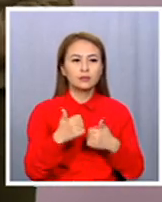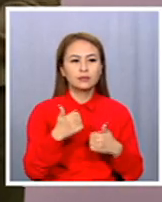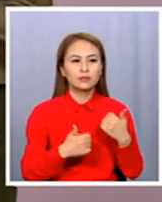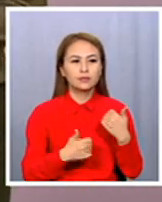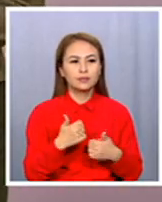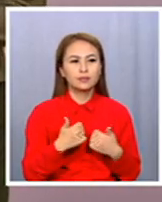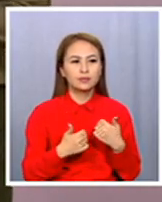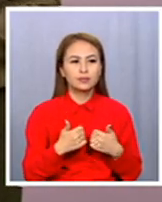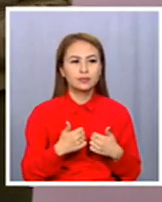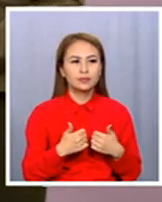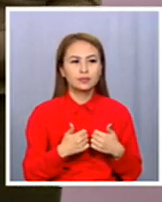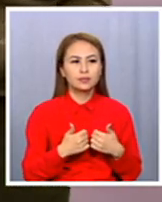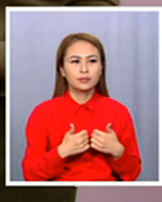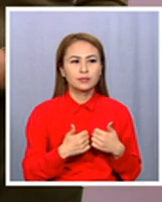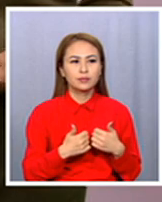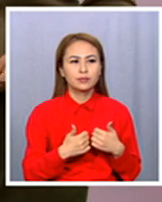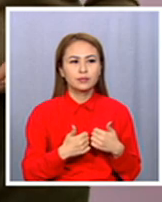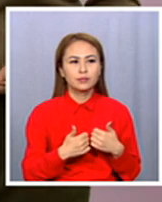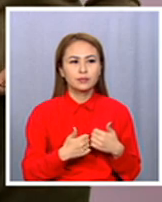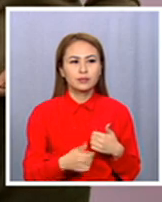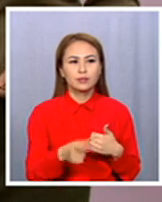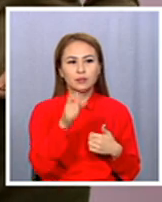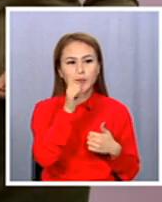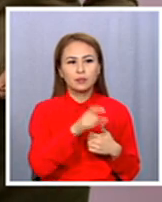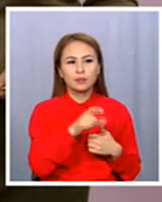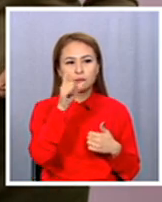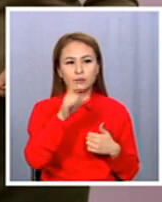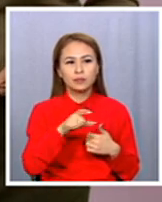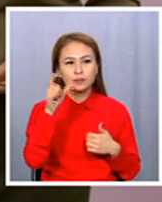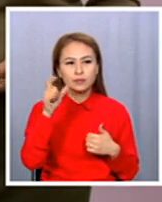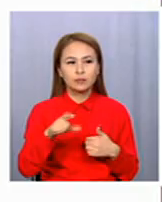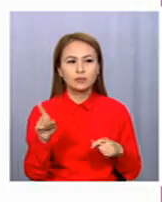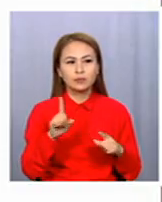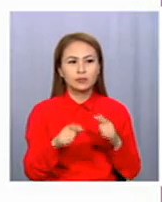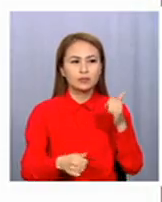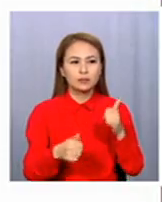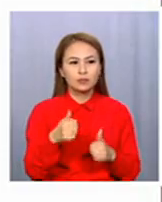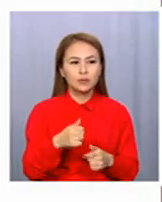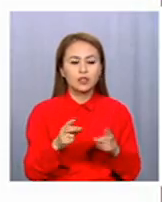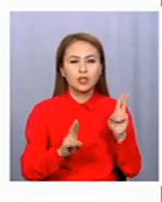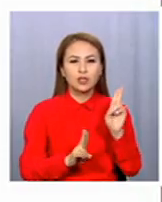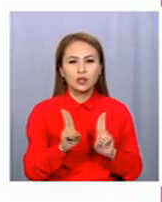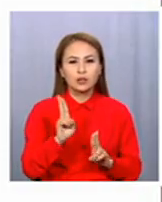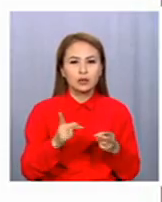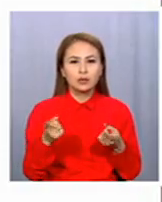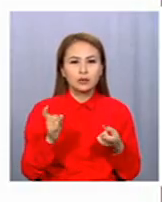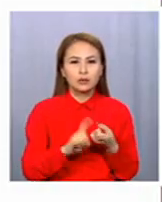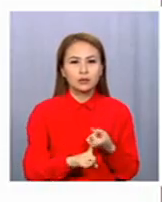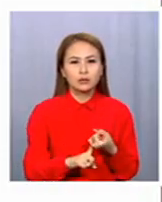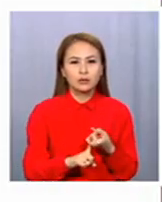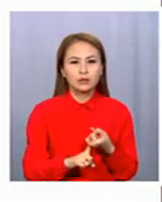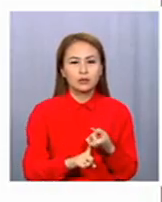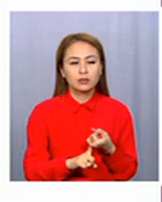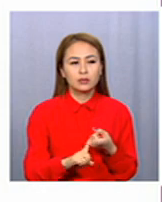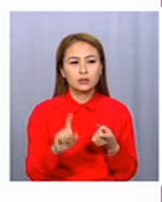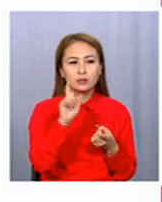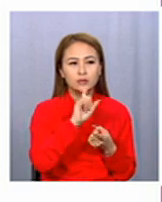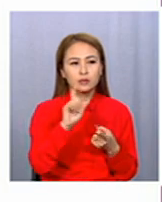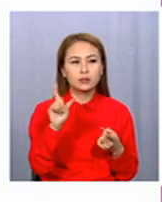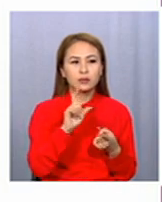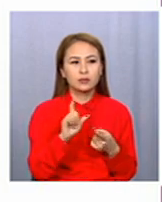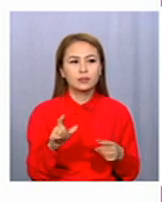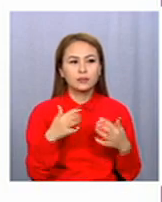Салыстырыңдар. Бөлшек сандарды салыстыру үшін ережеге сәйкес бөлшек сандардың мәндерін